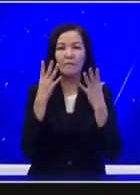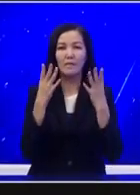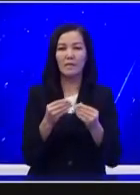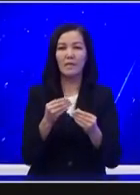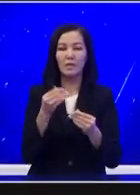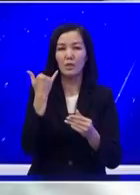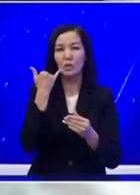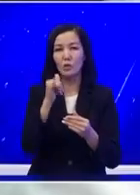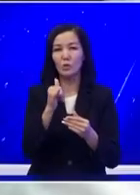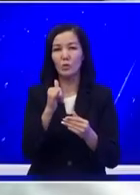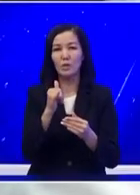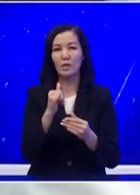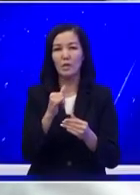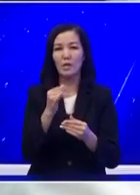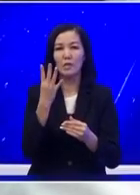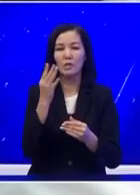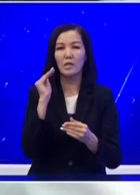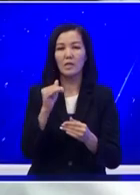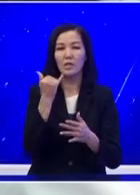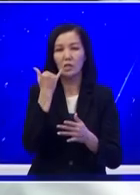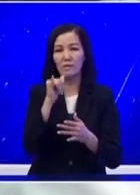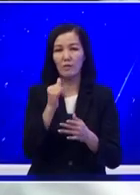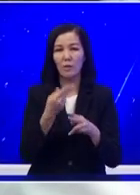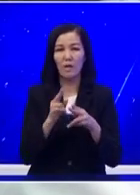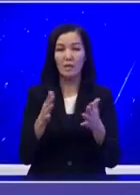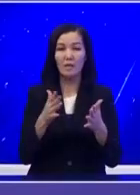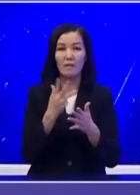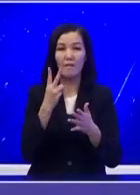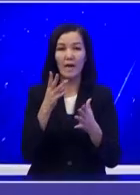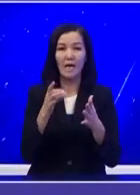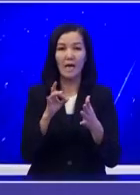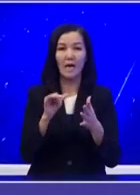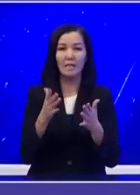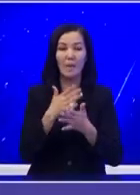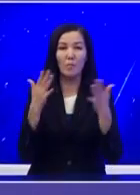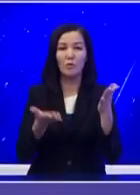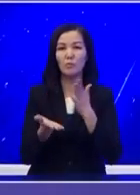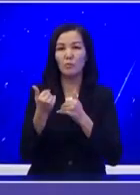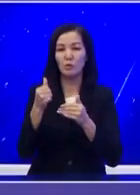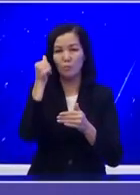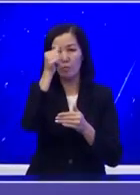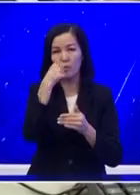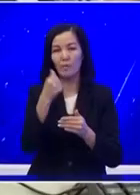дежурных скорой помощи поступает около 4000 звонков. Это вдвое больше по сравнению с прошлым годом.